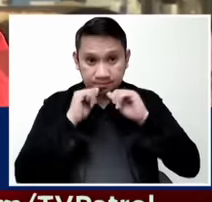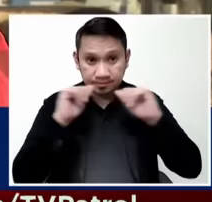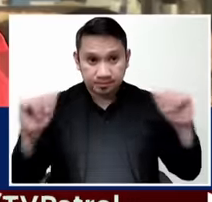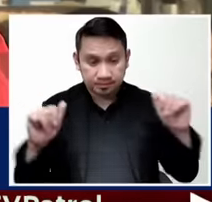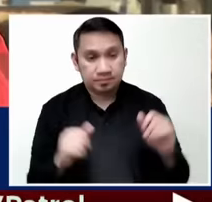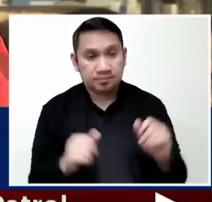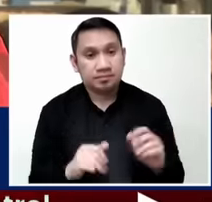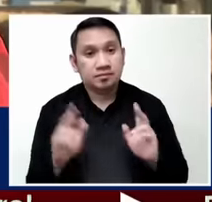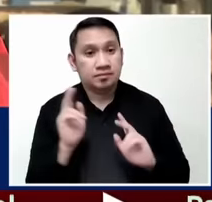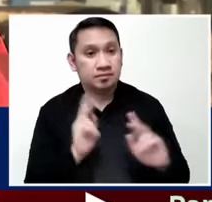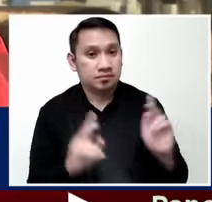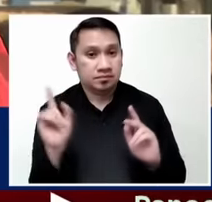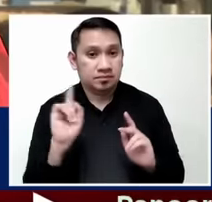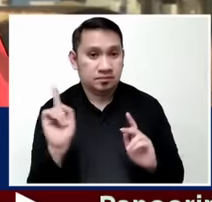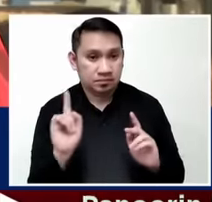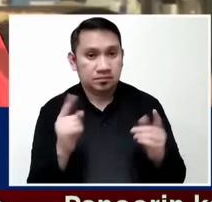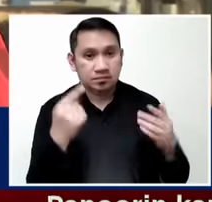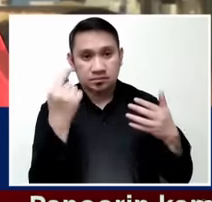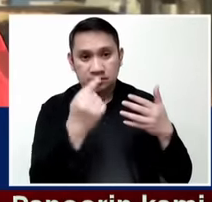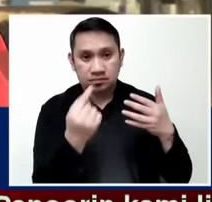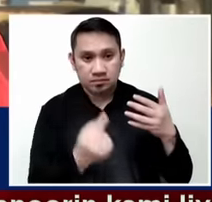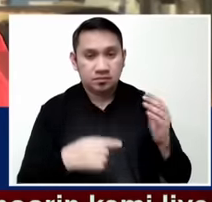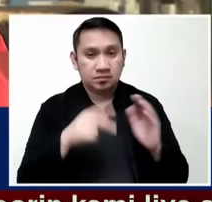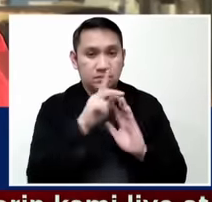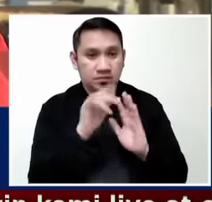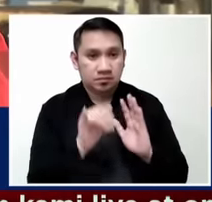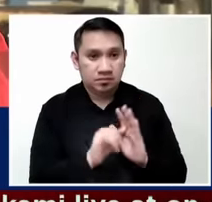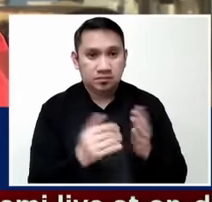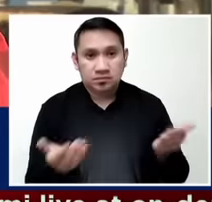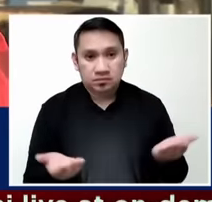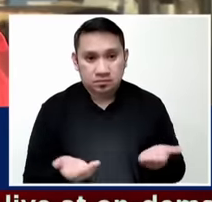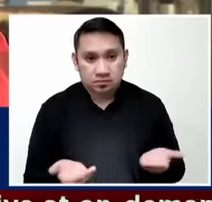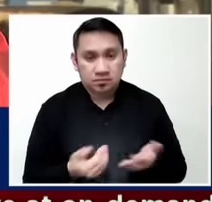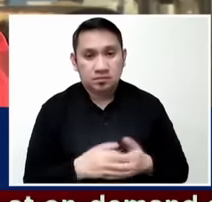mamamayan kung ano ba yung mga panuntunan po natin dito sa sementeryo.